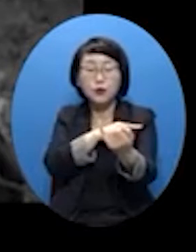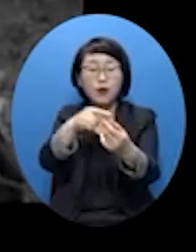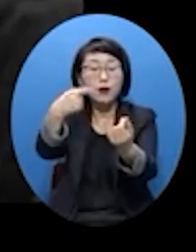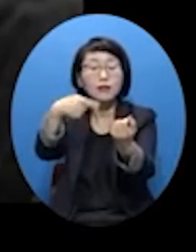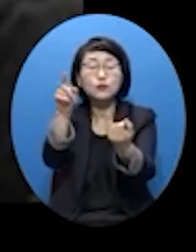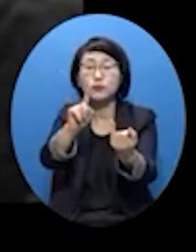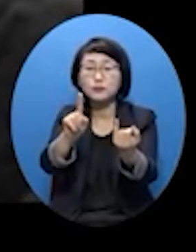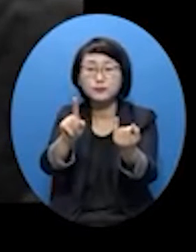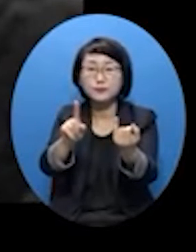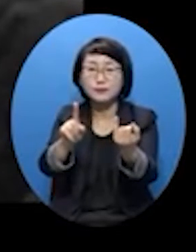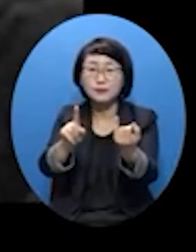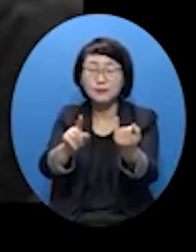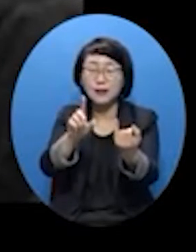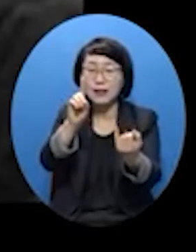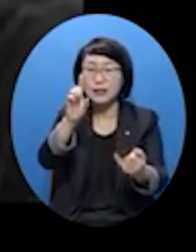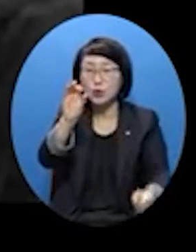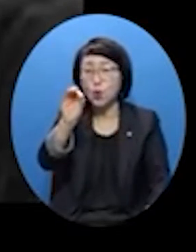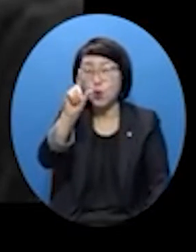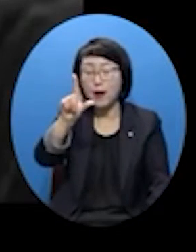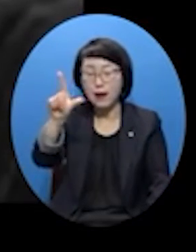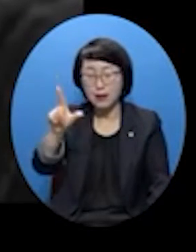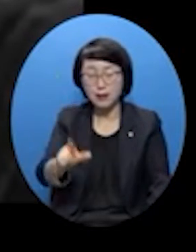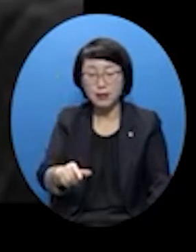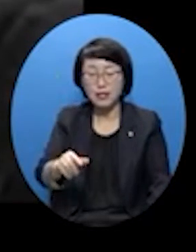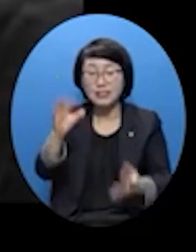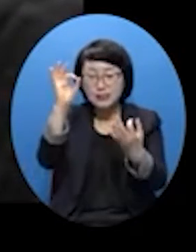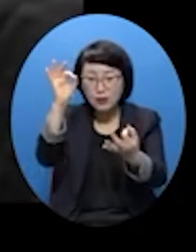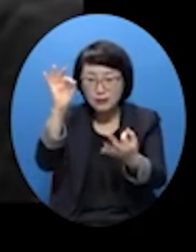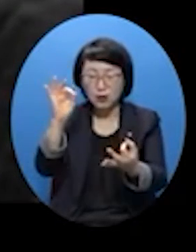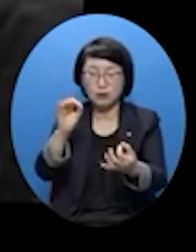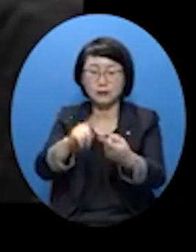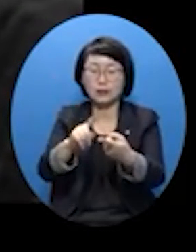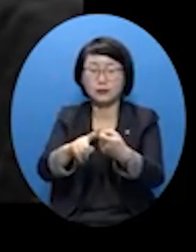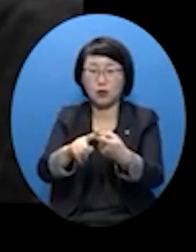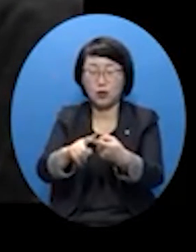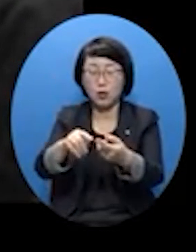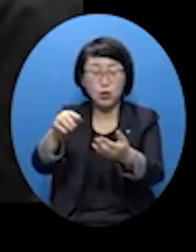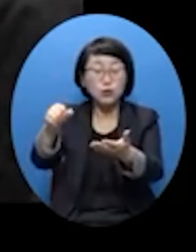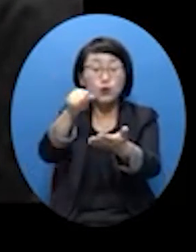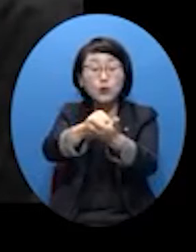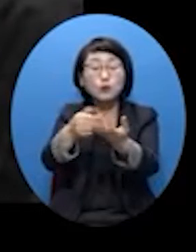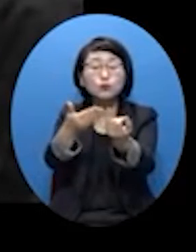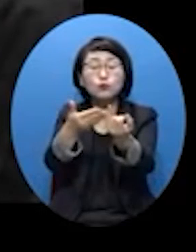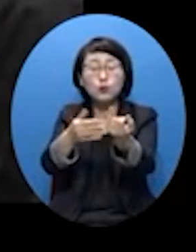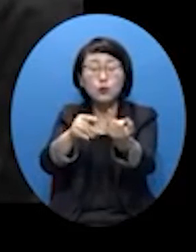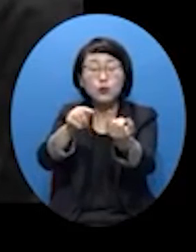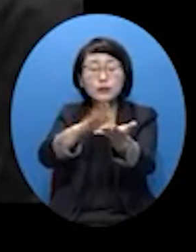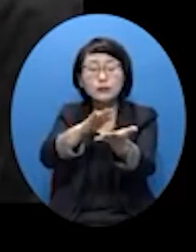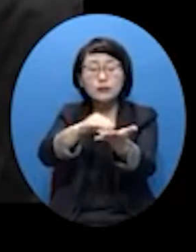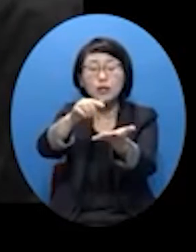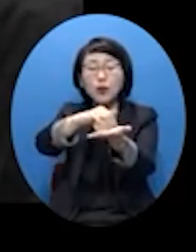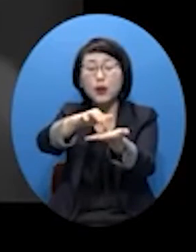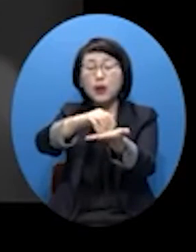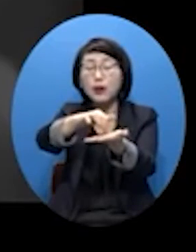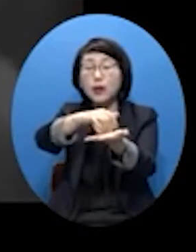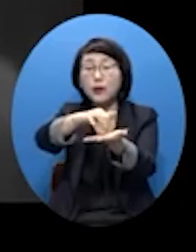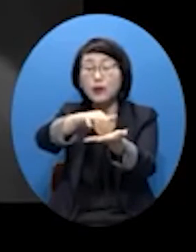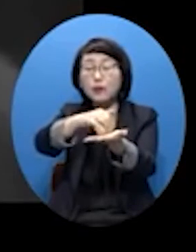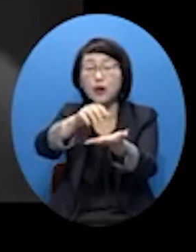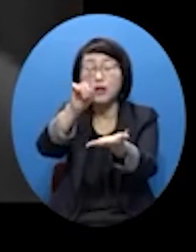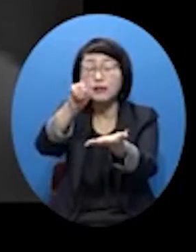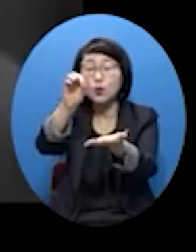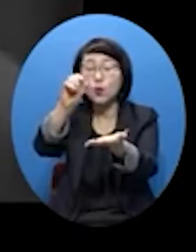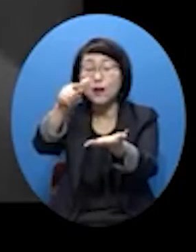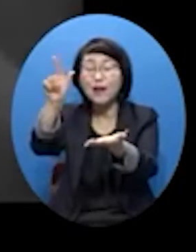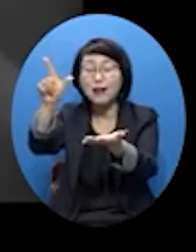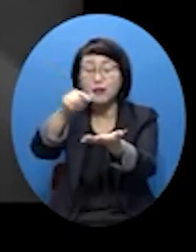것이 D-O-L-L, Doll, 인형이라는 것입니다. 인형을 손에 쥐어주고 손바닥에다 D-O-L-L,